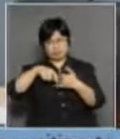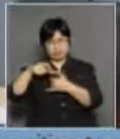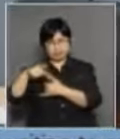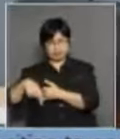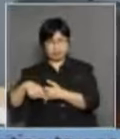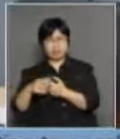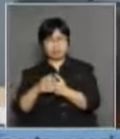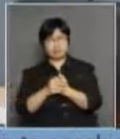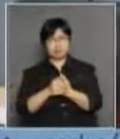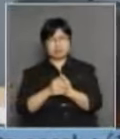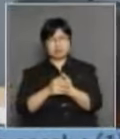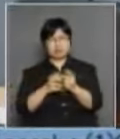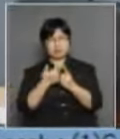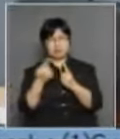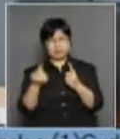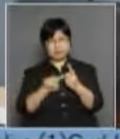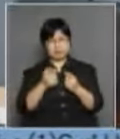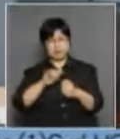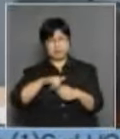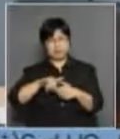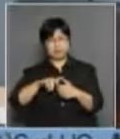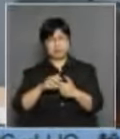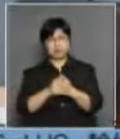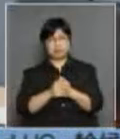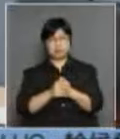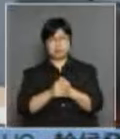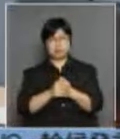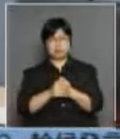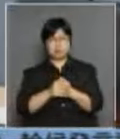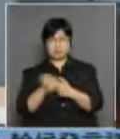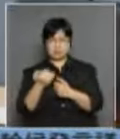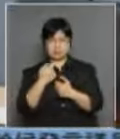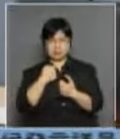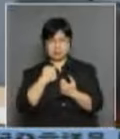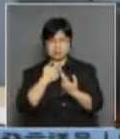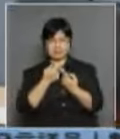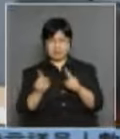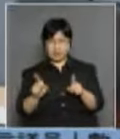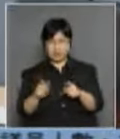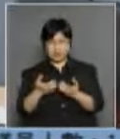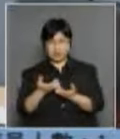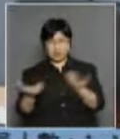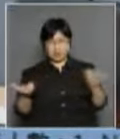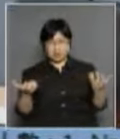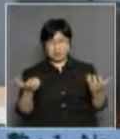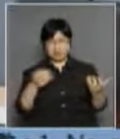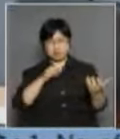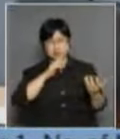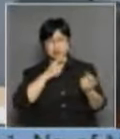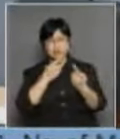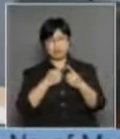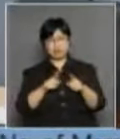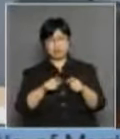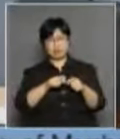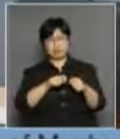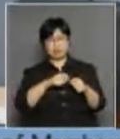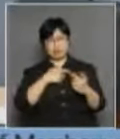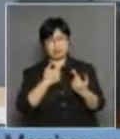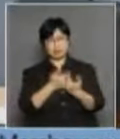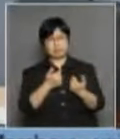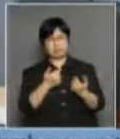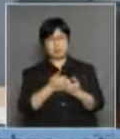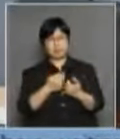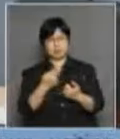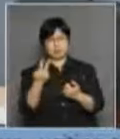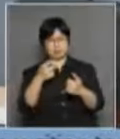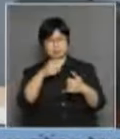是186,000元，那麼是否要他們離婚呢？如果他離婚就會合資格以兩個